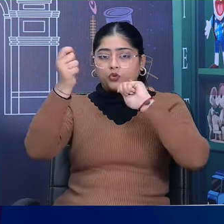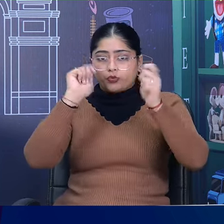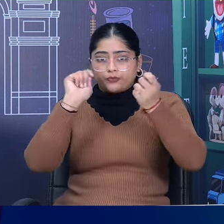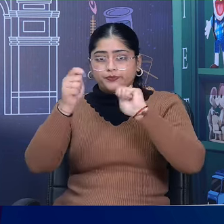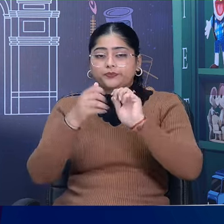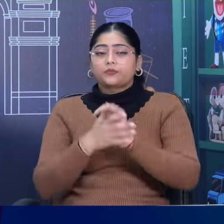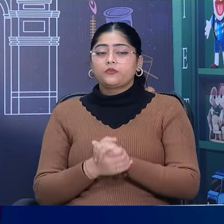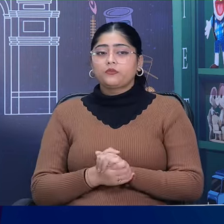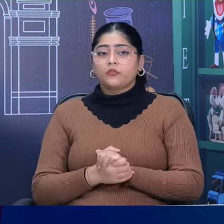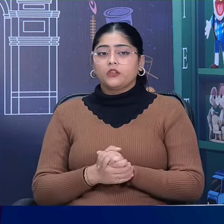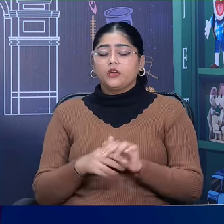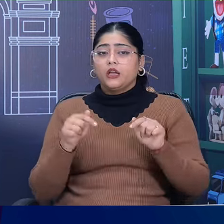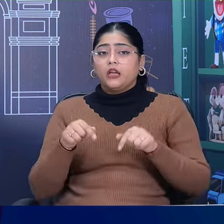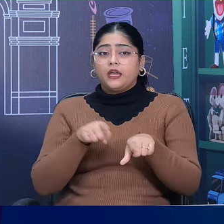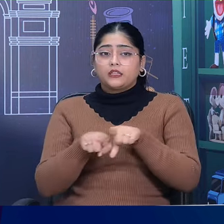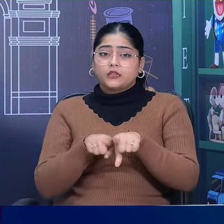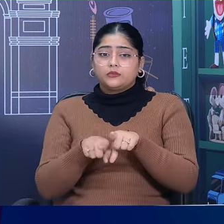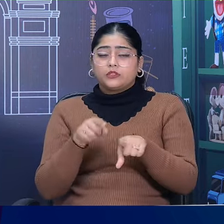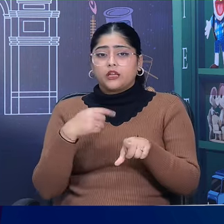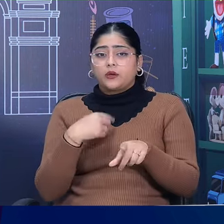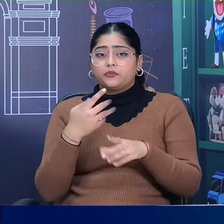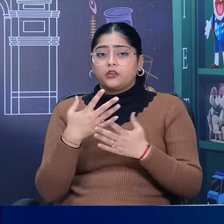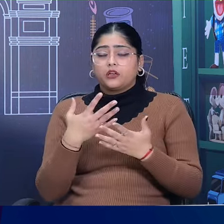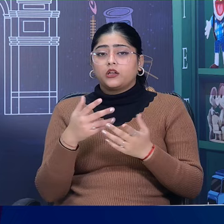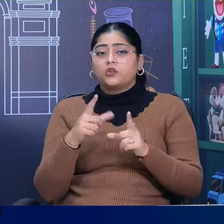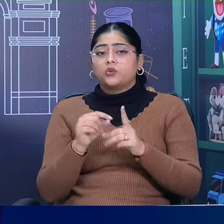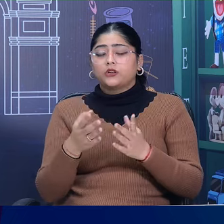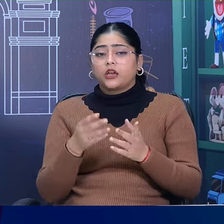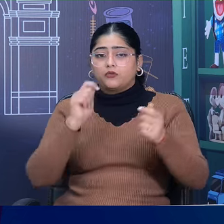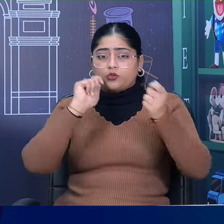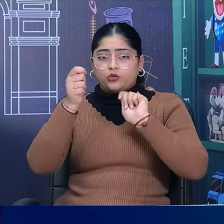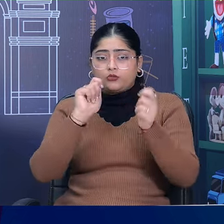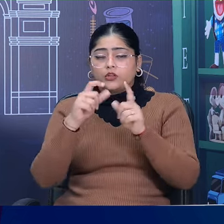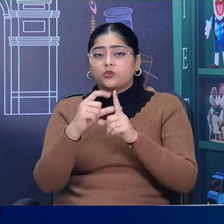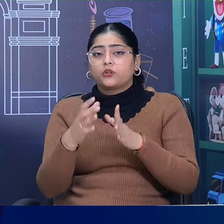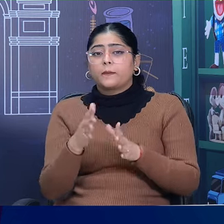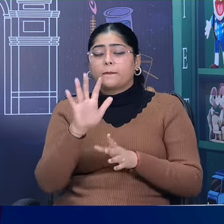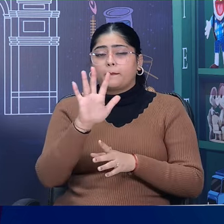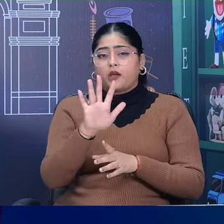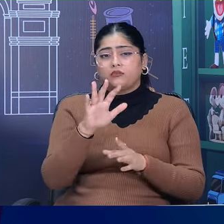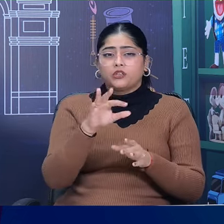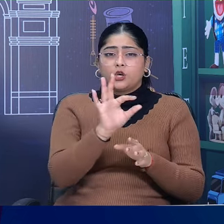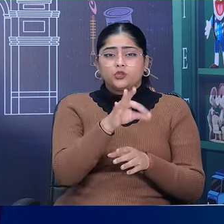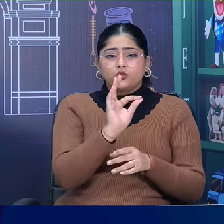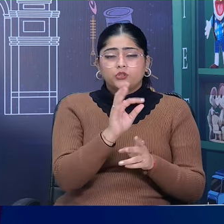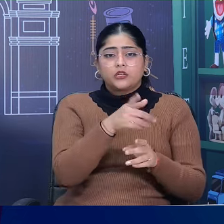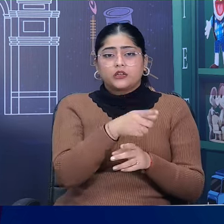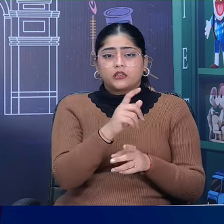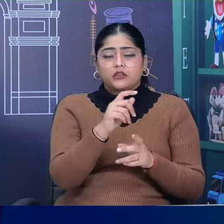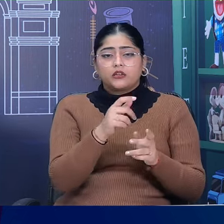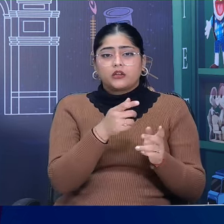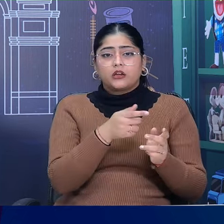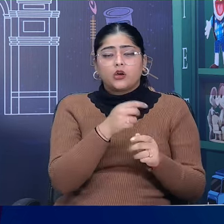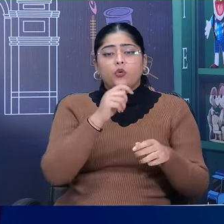सिस्टम में बिठा दीजिए और उनसे कहिए कि वो अपना प्रतिनिधि चुने वो अपना रिप्रेजेंटेटिव चुने जिस रिप्रेजेंटेटिव को वो चुनेंगे